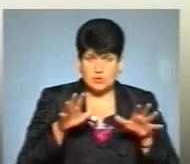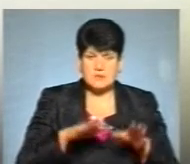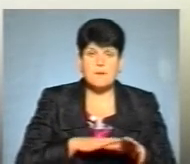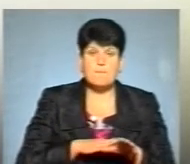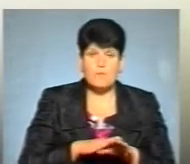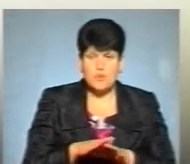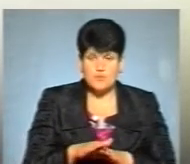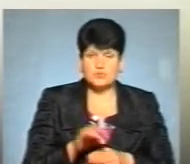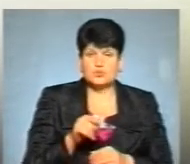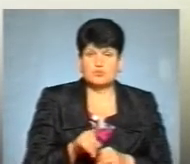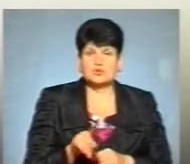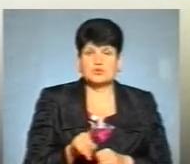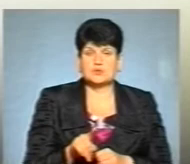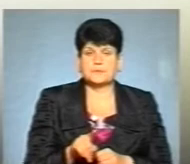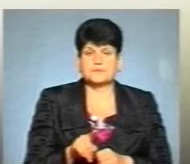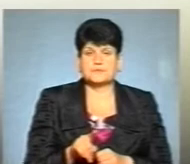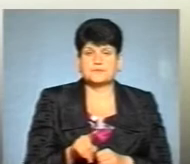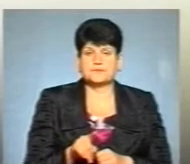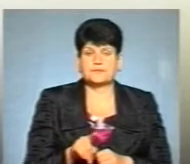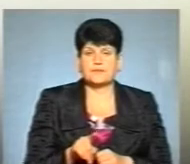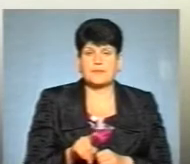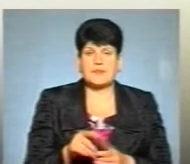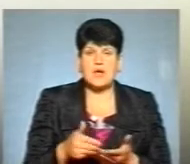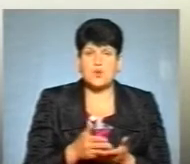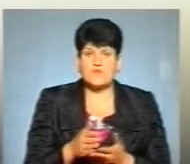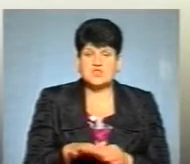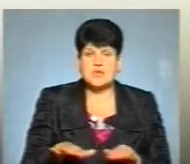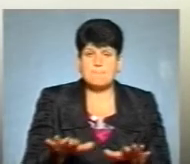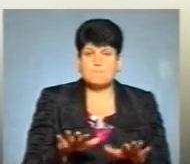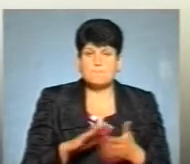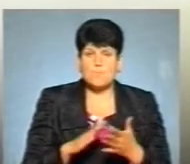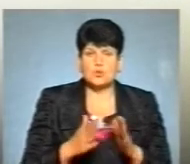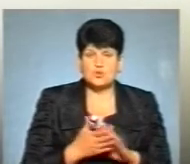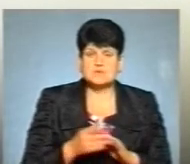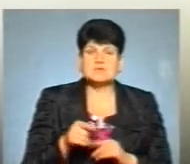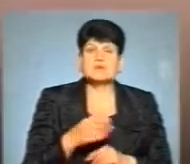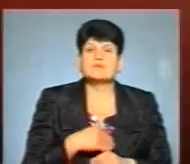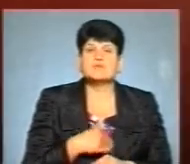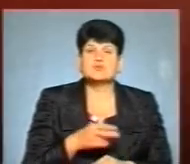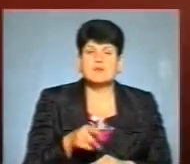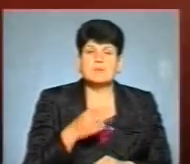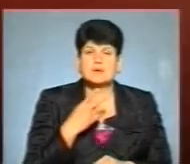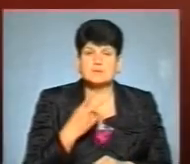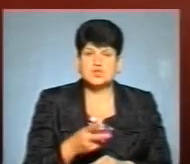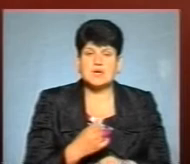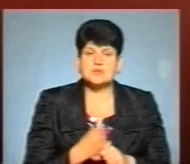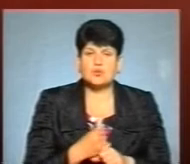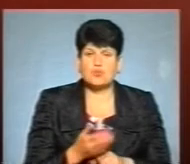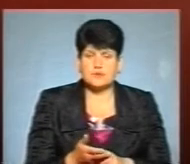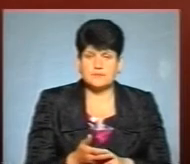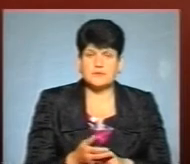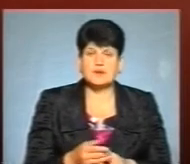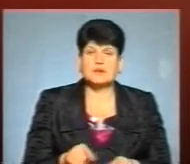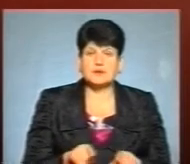повністю, тому що там таке географічне положення, її стиль, для чого вона передбачається, робота її, також